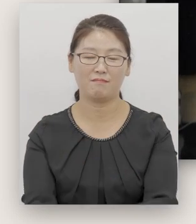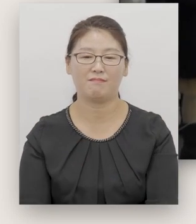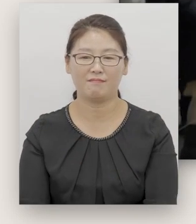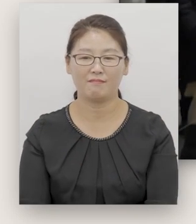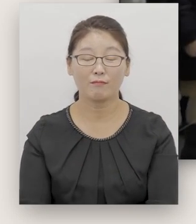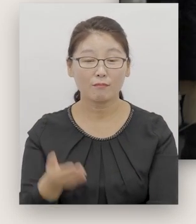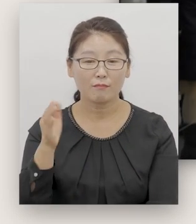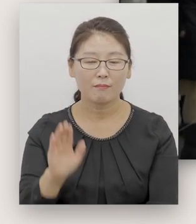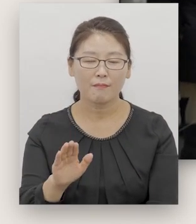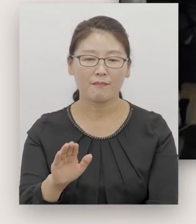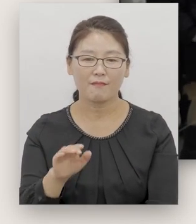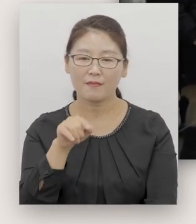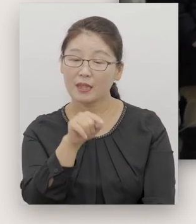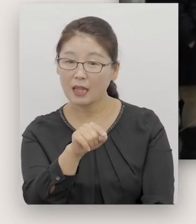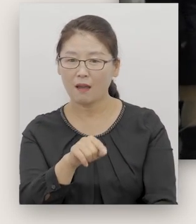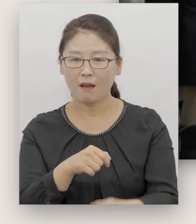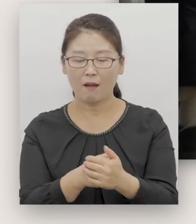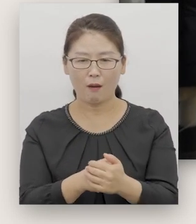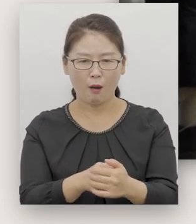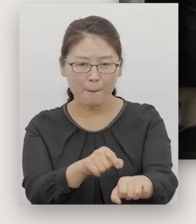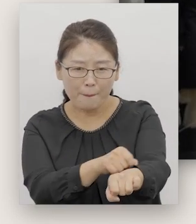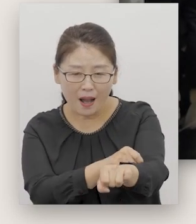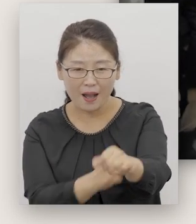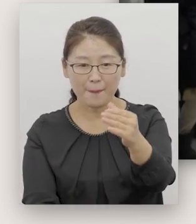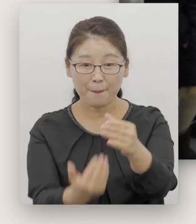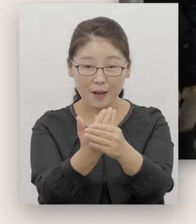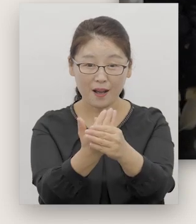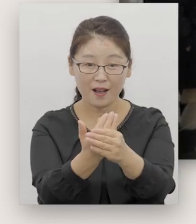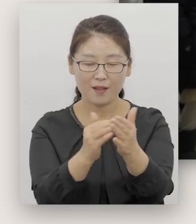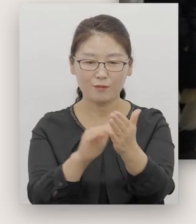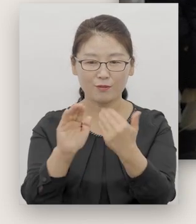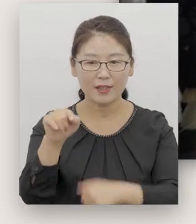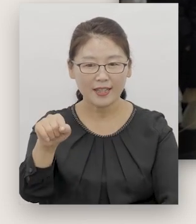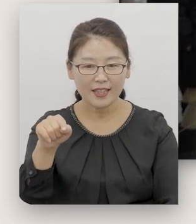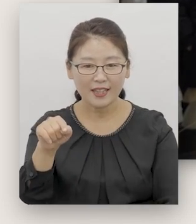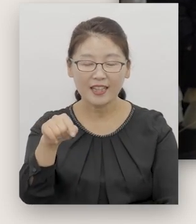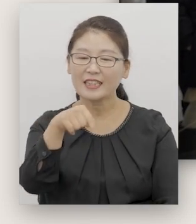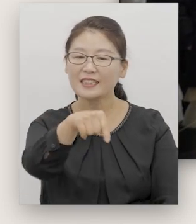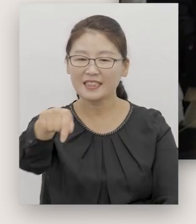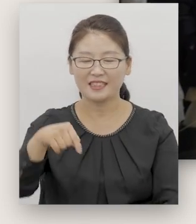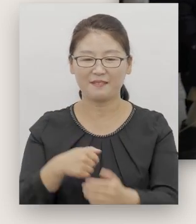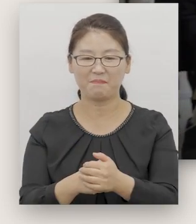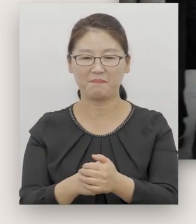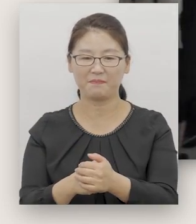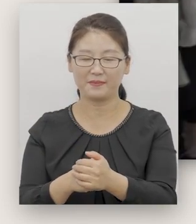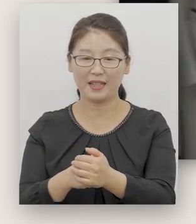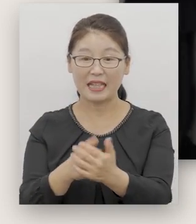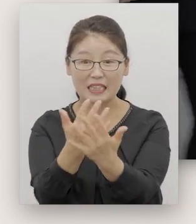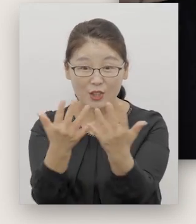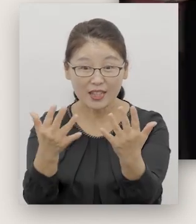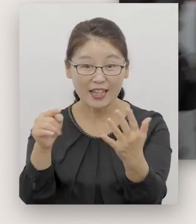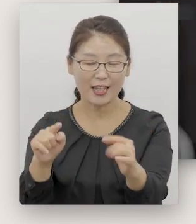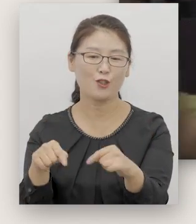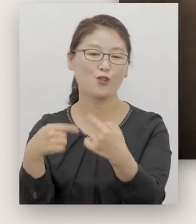이 이벤트로 뒷시장은 머무는 것이 아니라 이 이슈 자체를 굉장히 화제화시키는데요. 바로 이저 뒤에